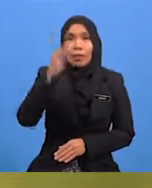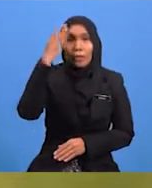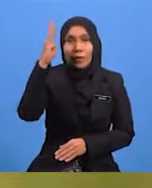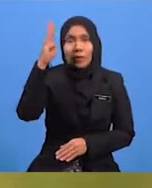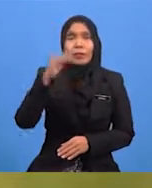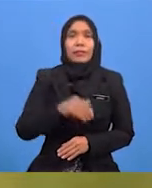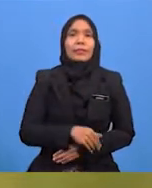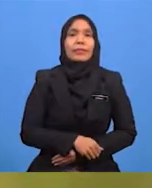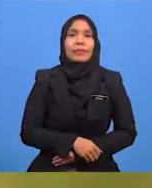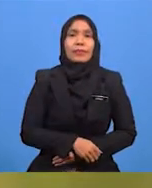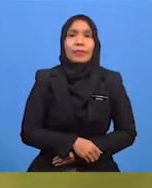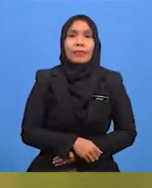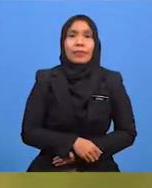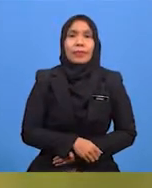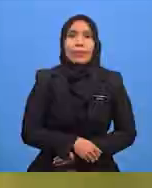dalam kehidupannya kelak.